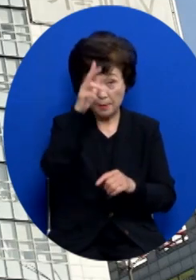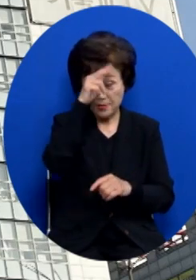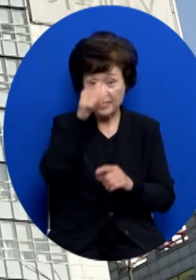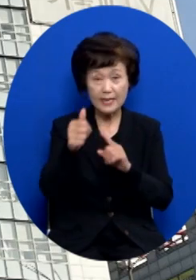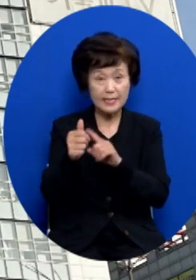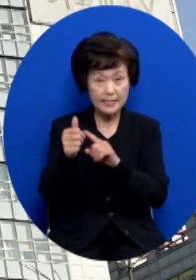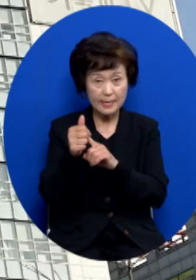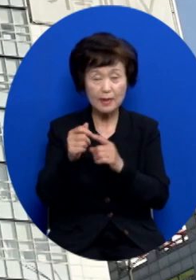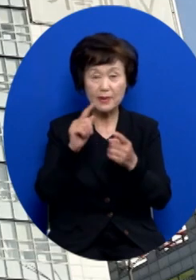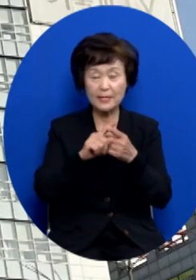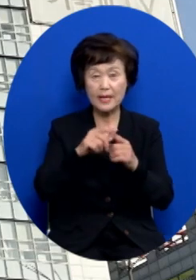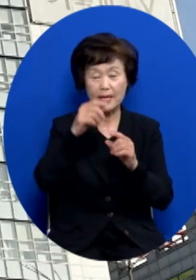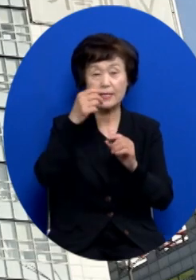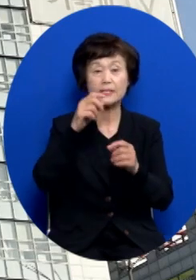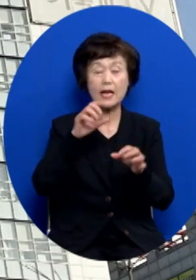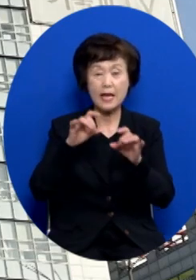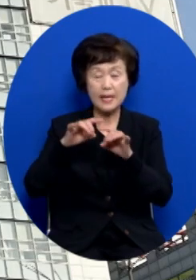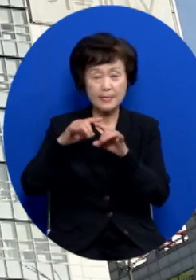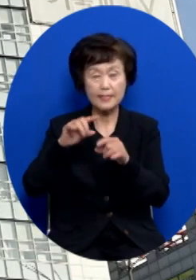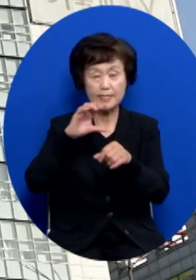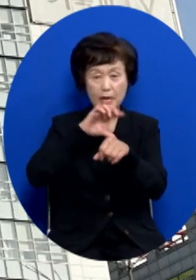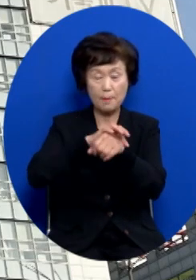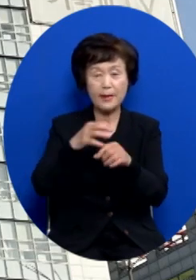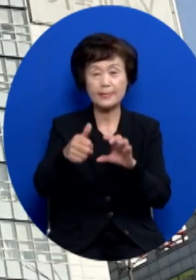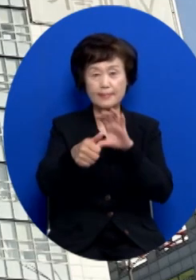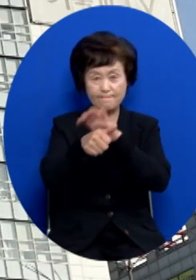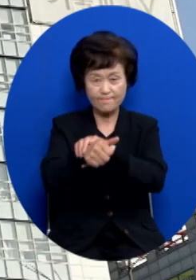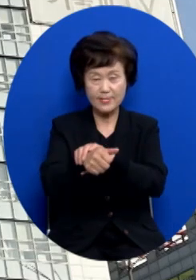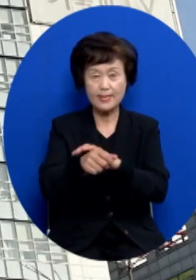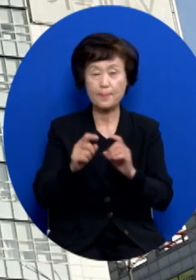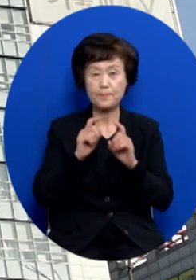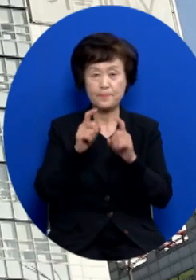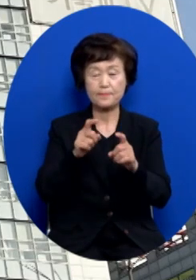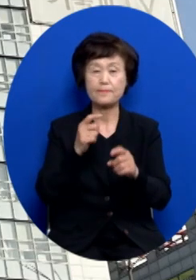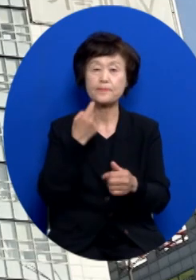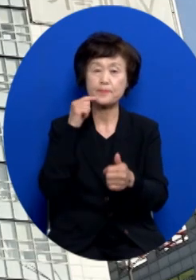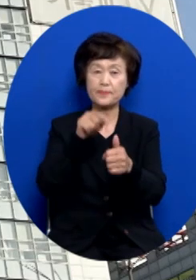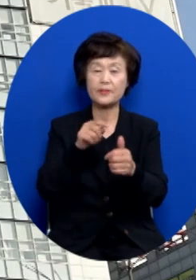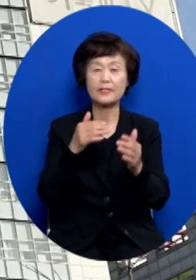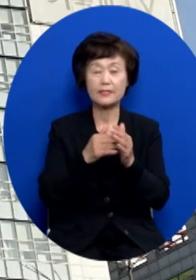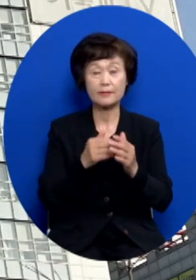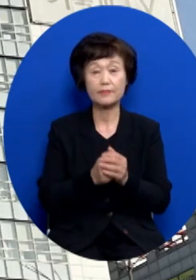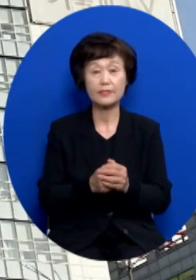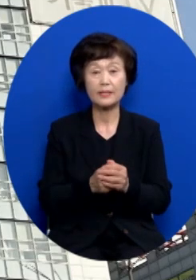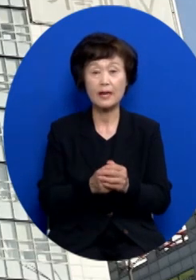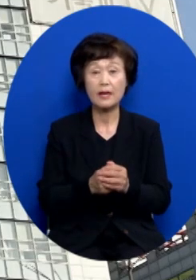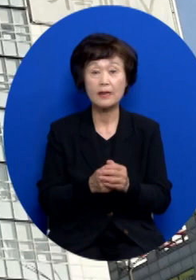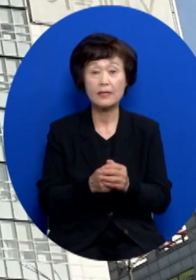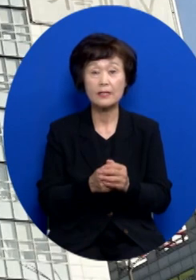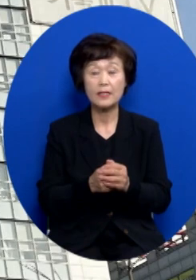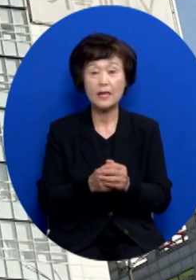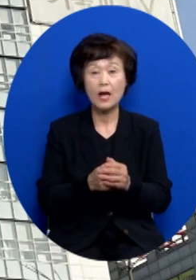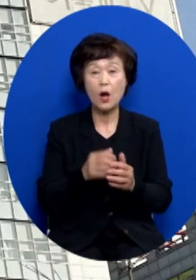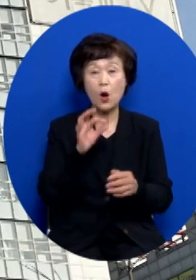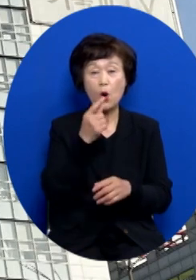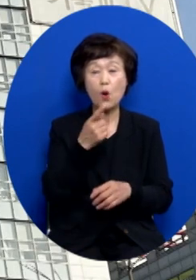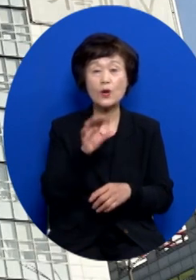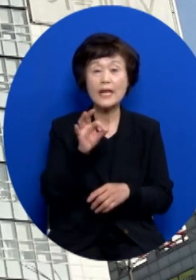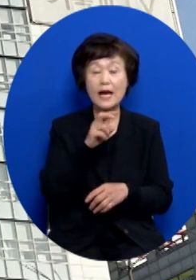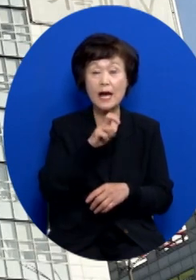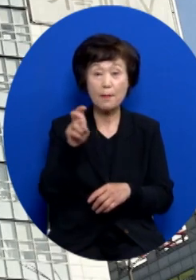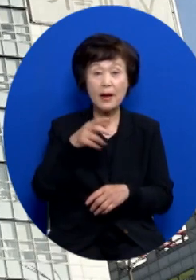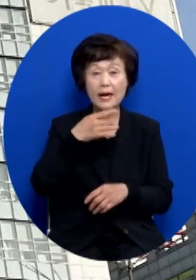상대로 전자발찌 부착 명령을 청구했습니다. 일제 만행에 관해 사죄운동을 벌여온 오야마 레이지